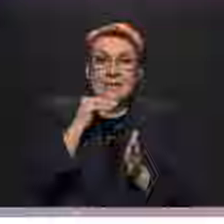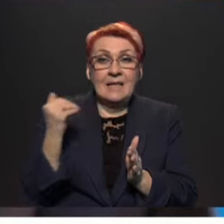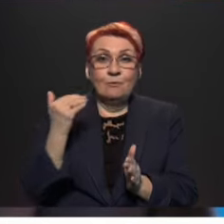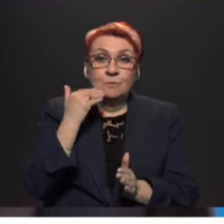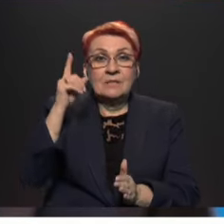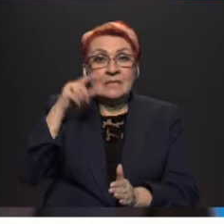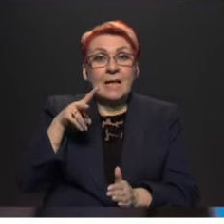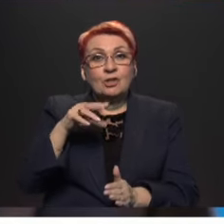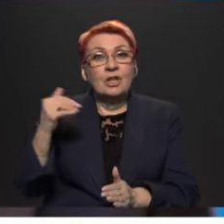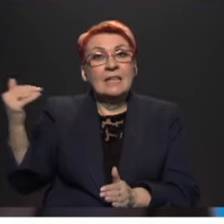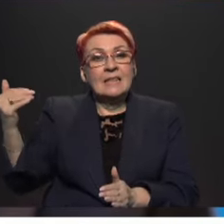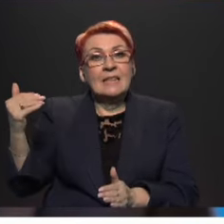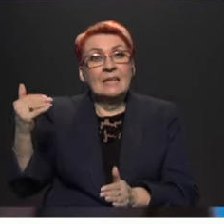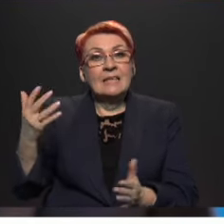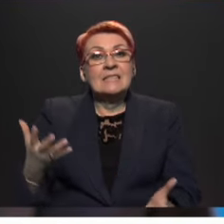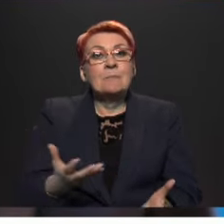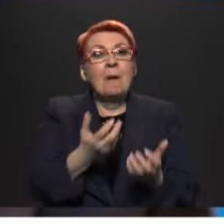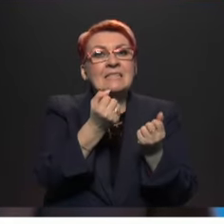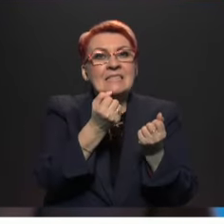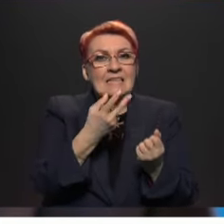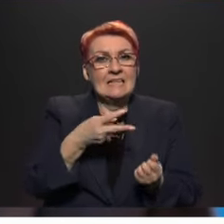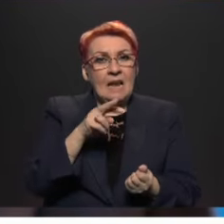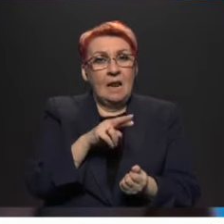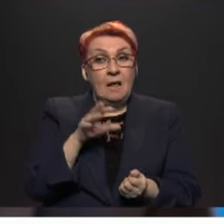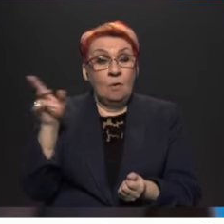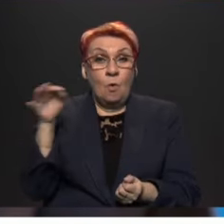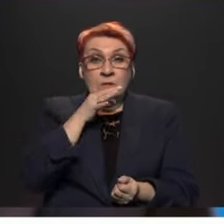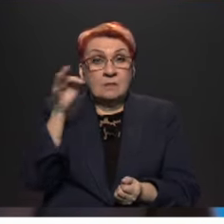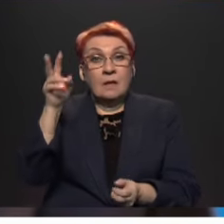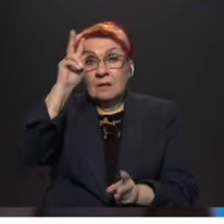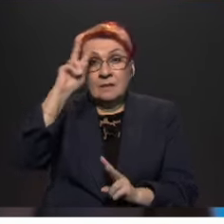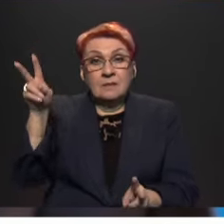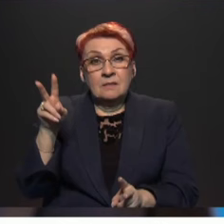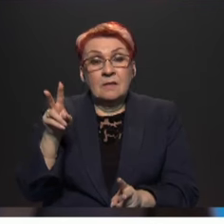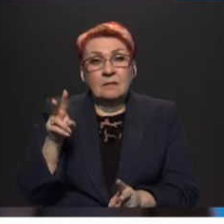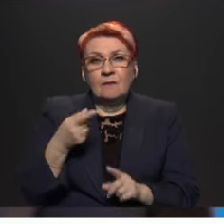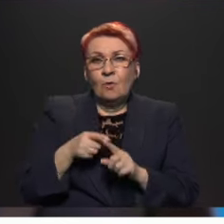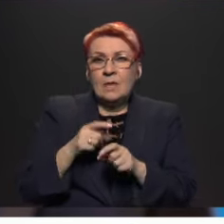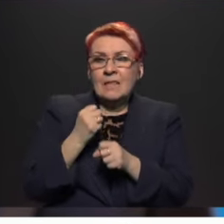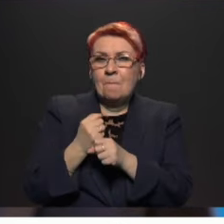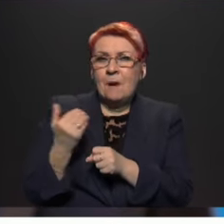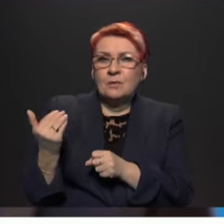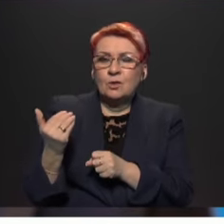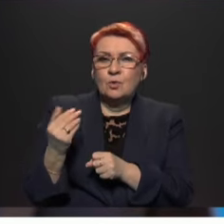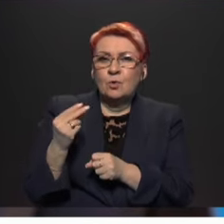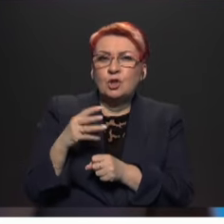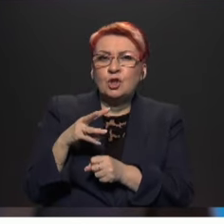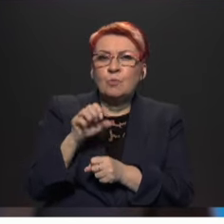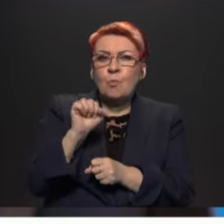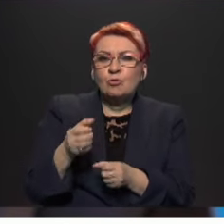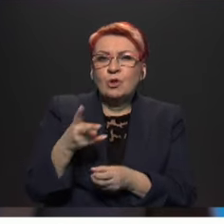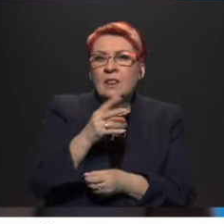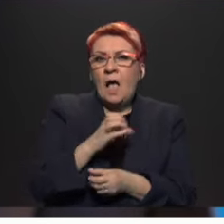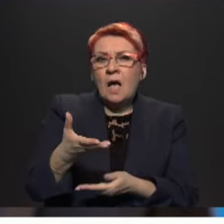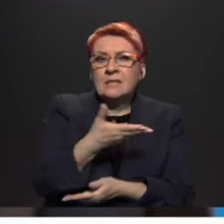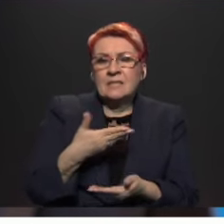спросили, знаешь ли ты Спасителя, он сказал, что не знает. Чему этот поступок может нас научить и